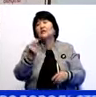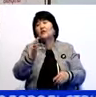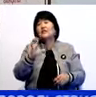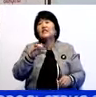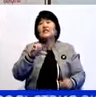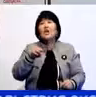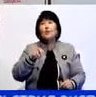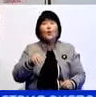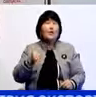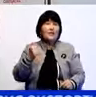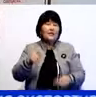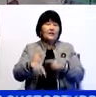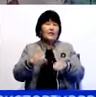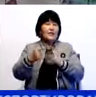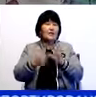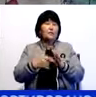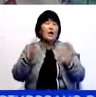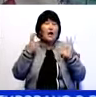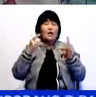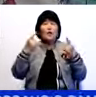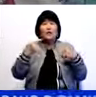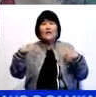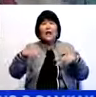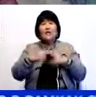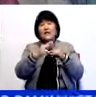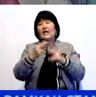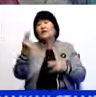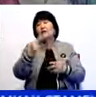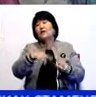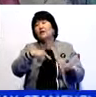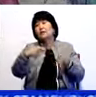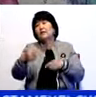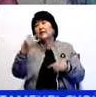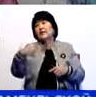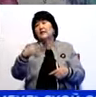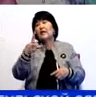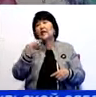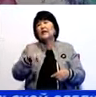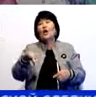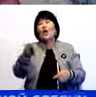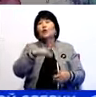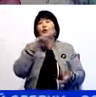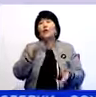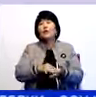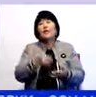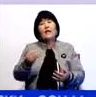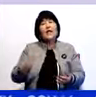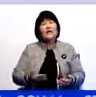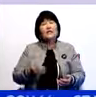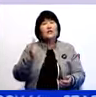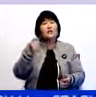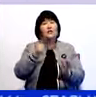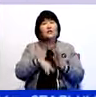на сегодня через 17 радио и телестанции на цифровую платформ перешли 30 телеканалов областном центре для жителей